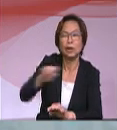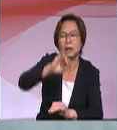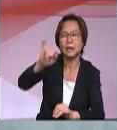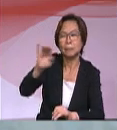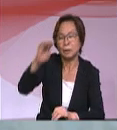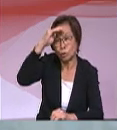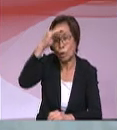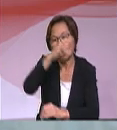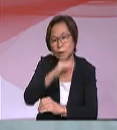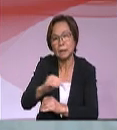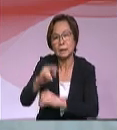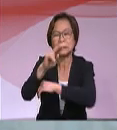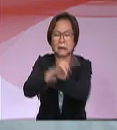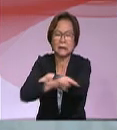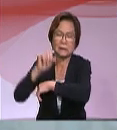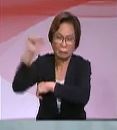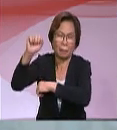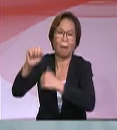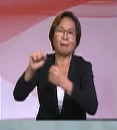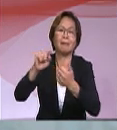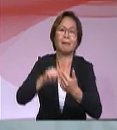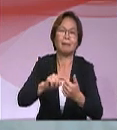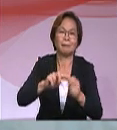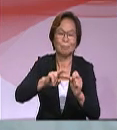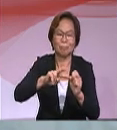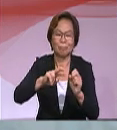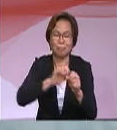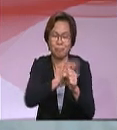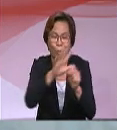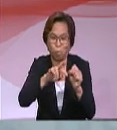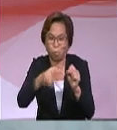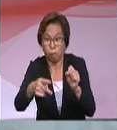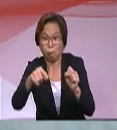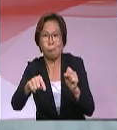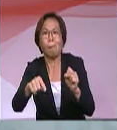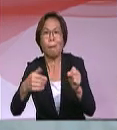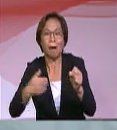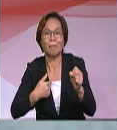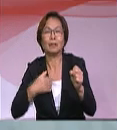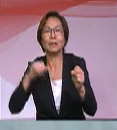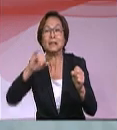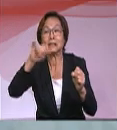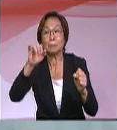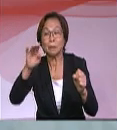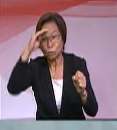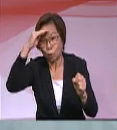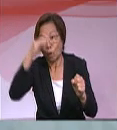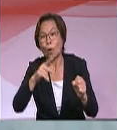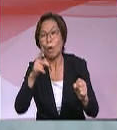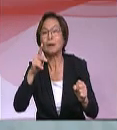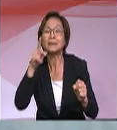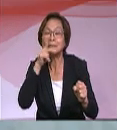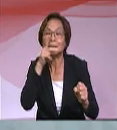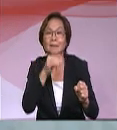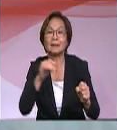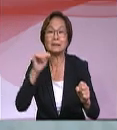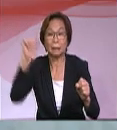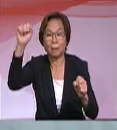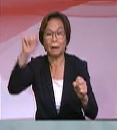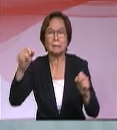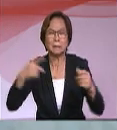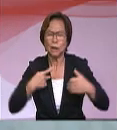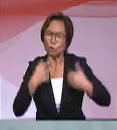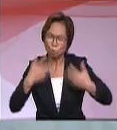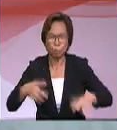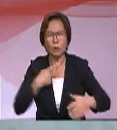Johor Bahru dan juga di negeri Sabah. Jadi yang kita sering jalankan ujian dan ujian daripada